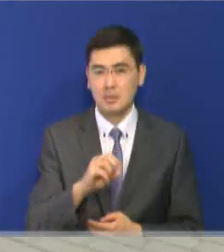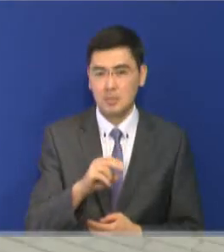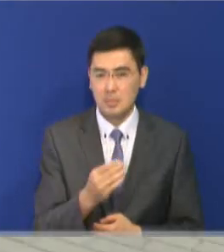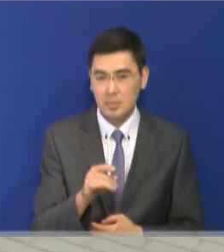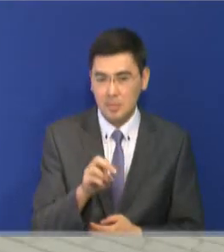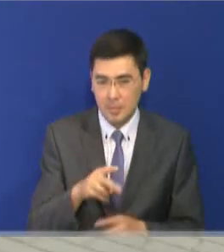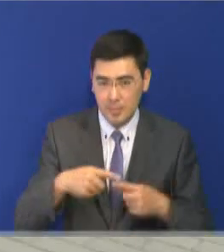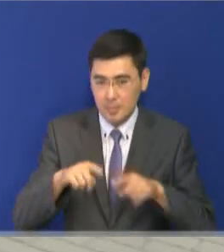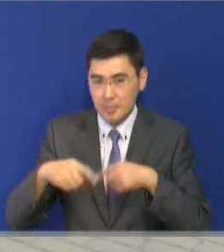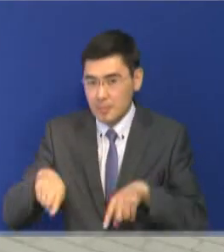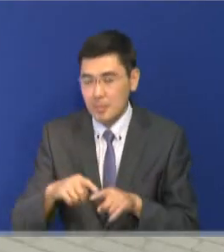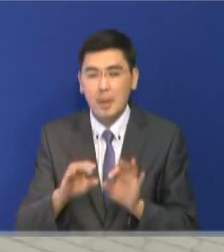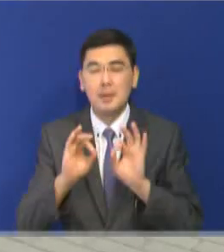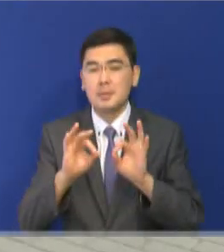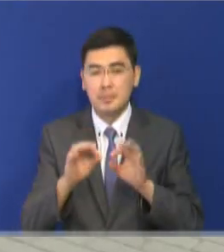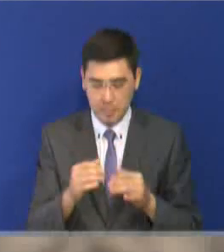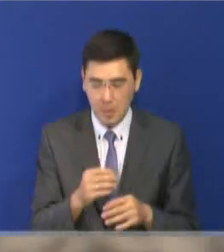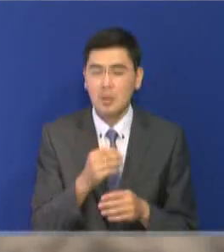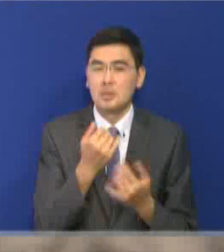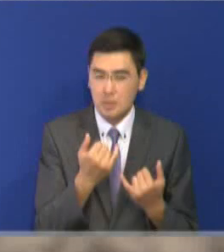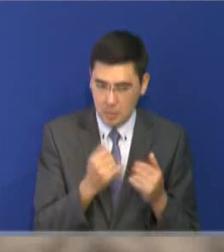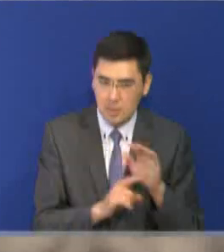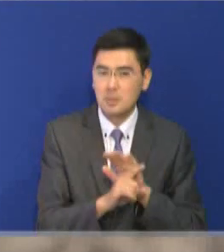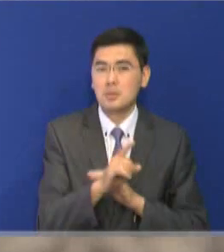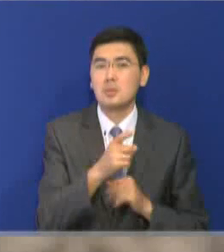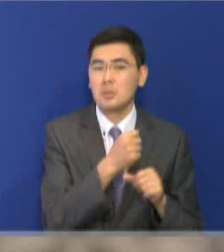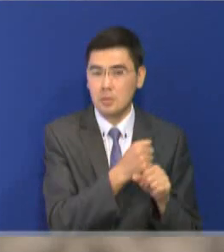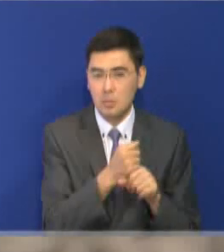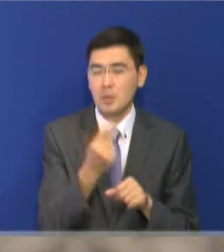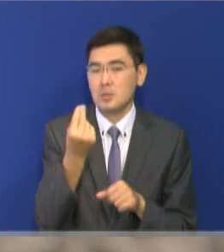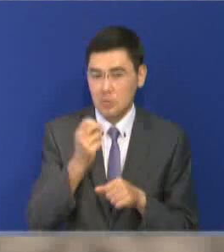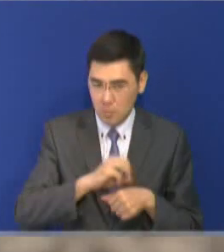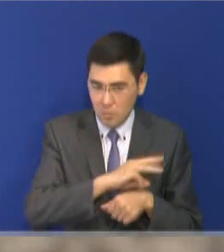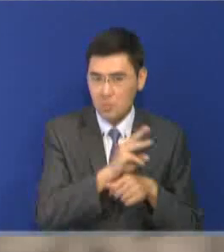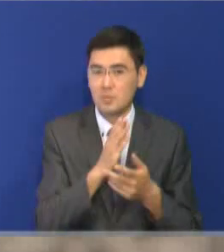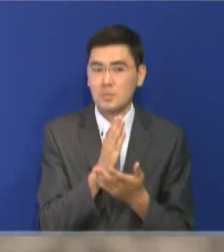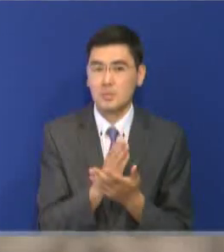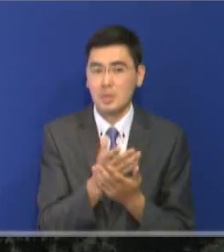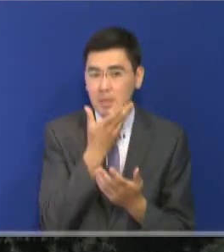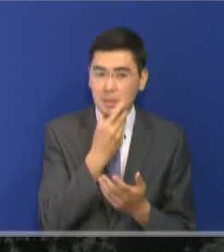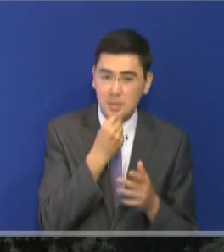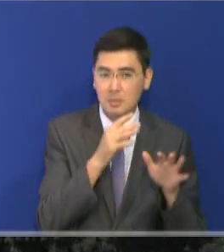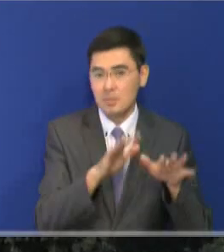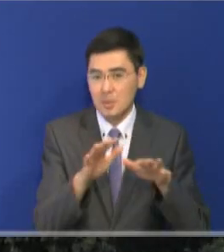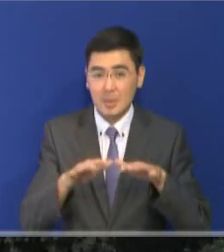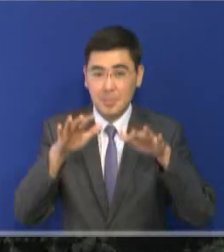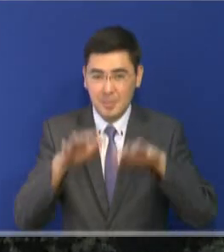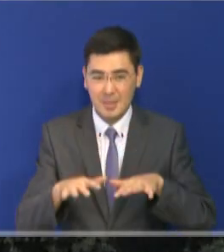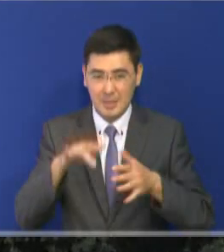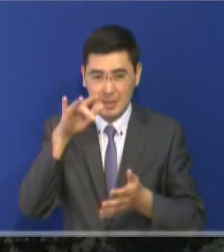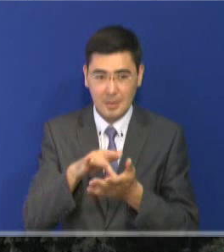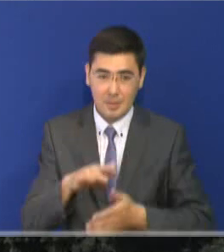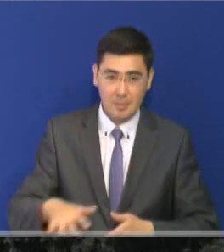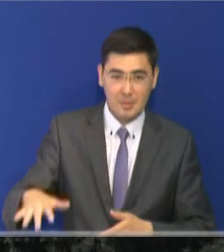бөлімі мамандарының айтуынша жұмыстар жүргізіліп жатыр. Қажетті қаржы да бөлінген. Қаланың көркі саналатын біздегі орталық алаңға